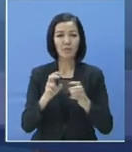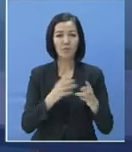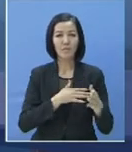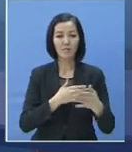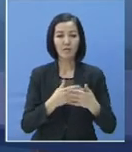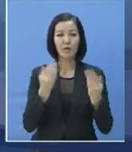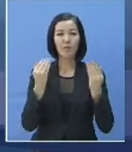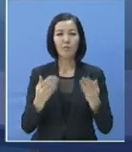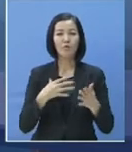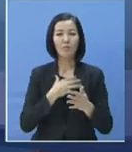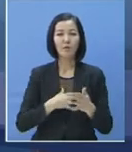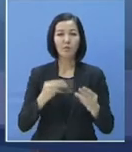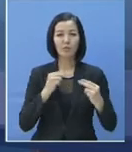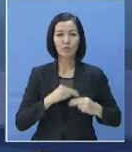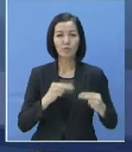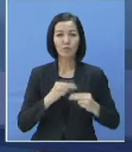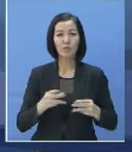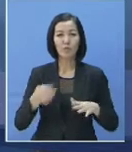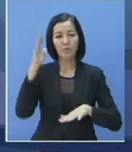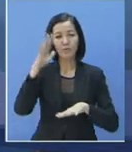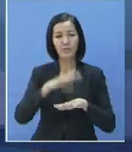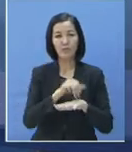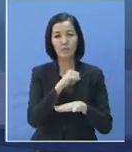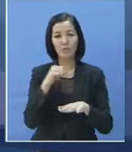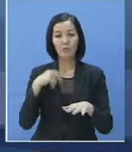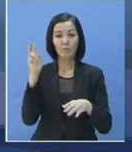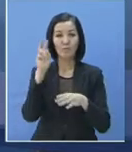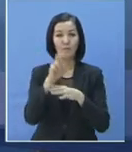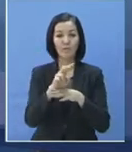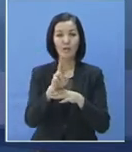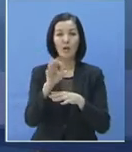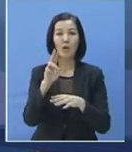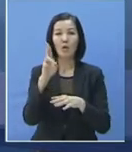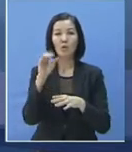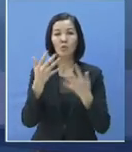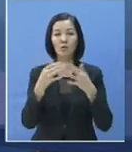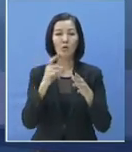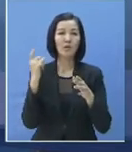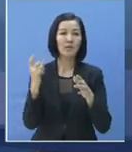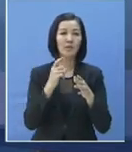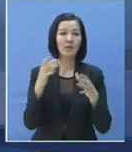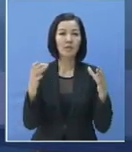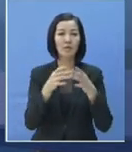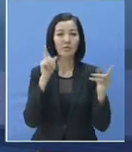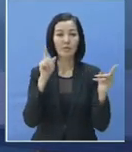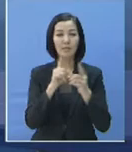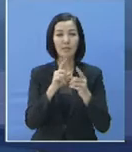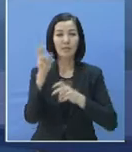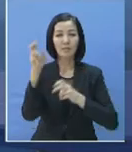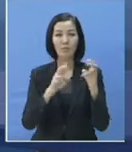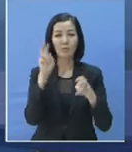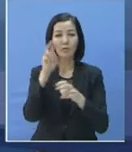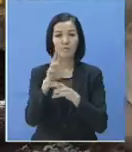барысын бүгін Алматы облысының әкімі Амандық Баталовтың өзі көріп қайтты. Көксулық шаруалармен кездесті, зауыттар алады.